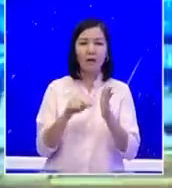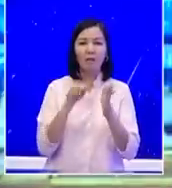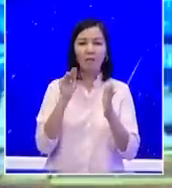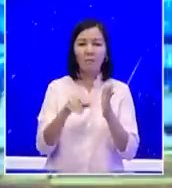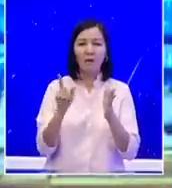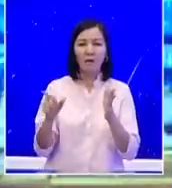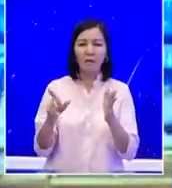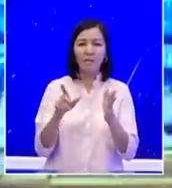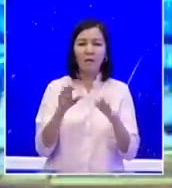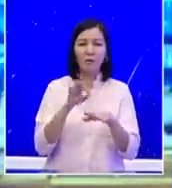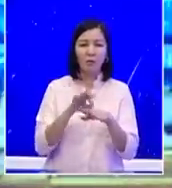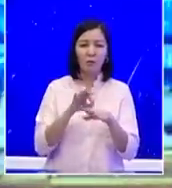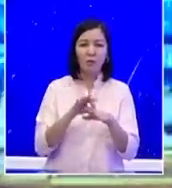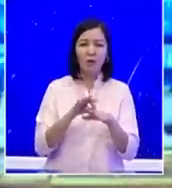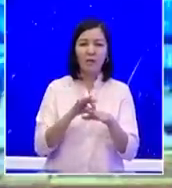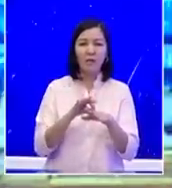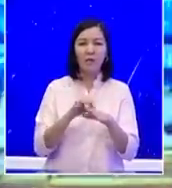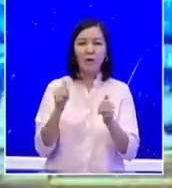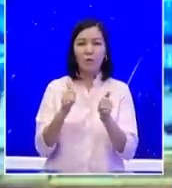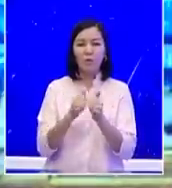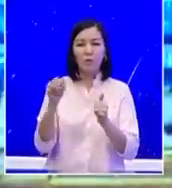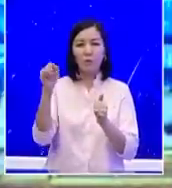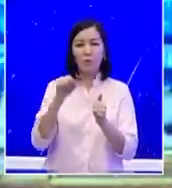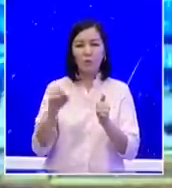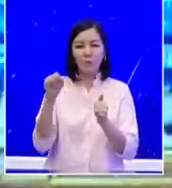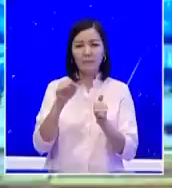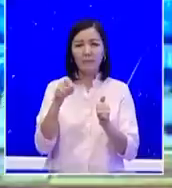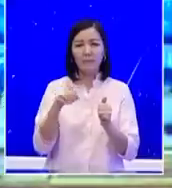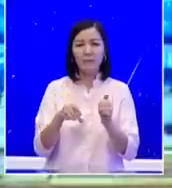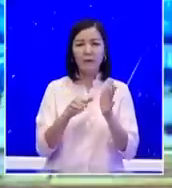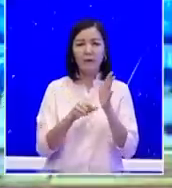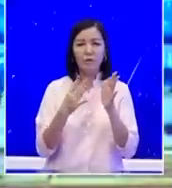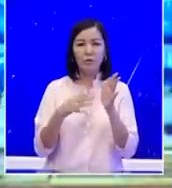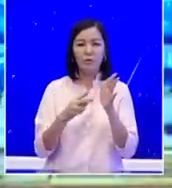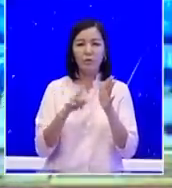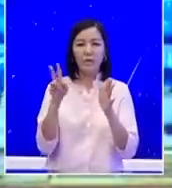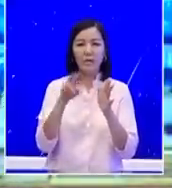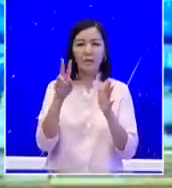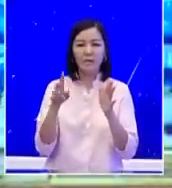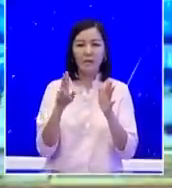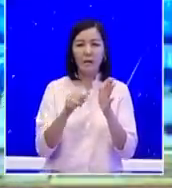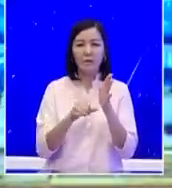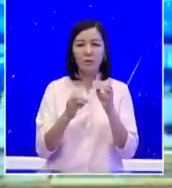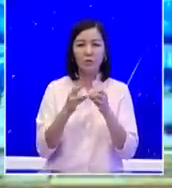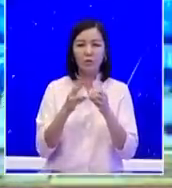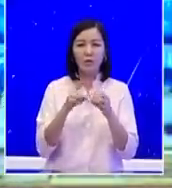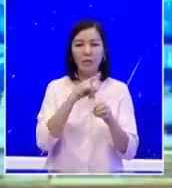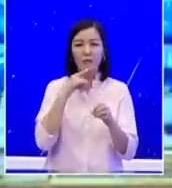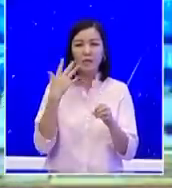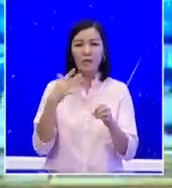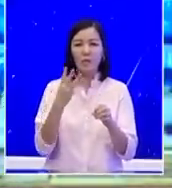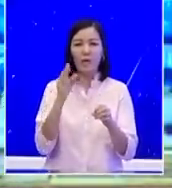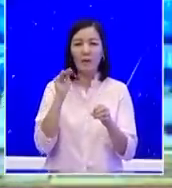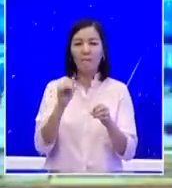мыңға жуықтады. Ал дертті жұқтырғандар саны көрші Өзбекстанда 1627, Қырғызстанда 612, Ресейде 52